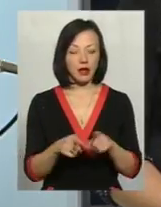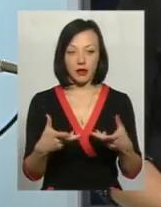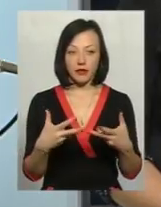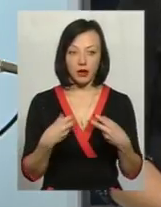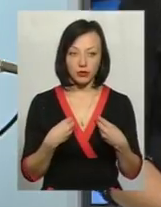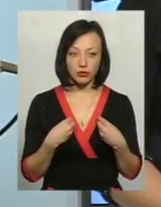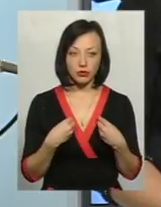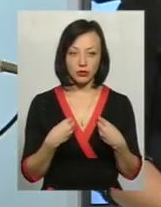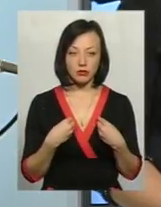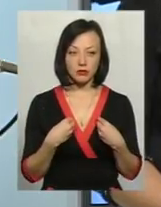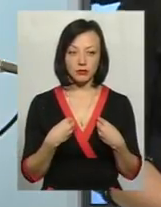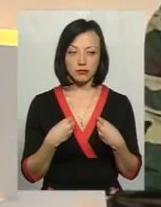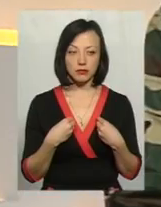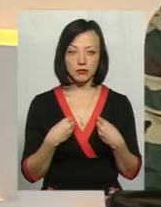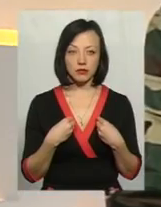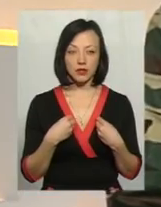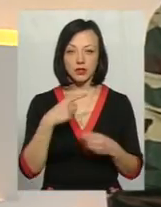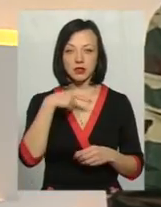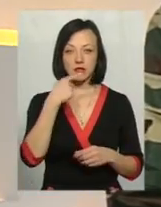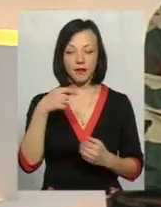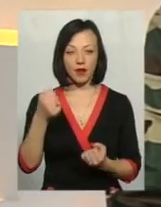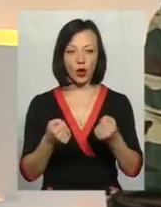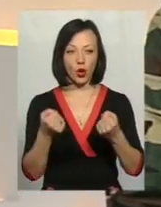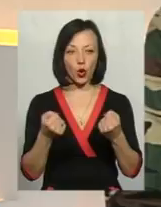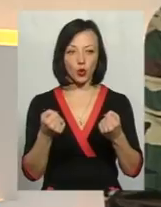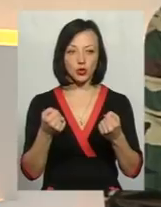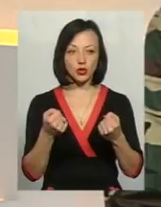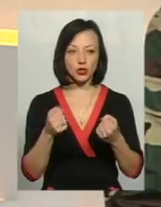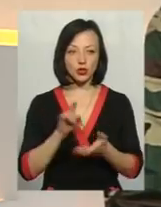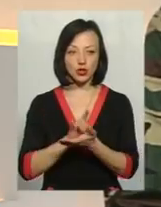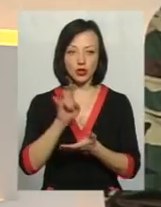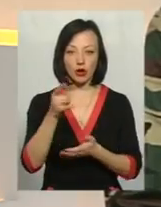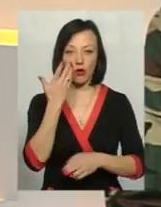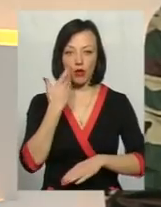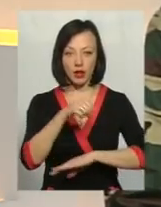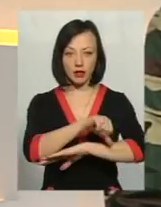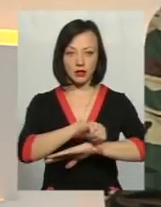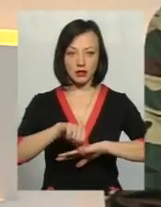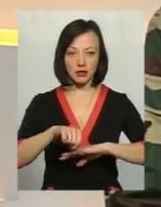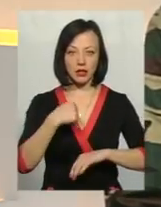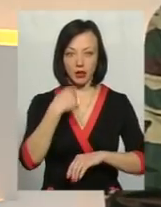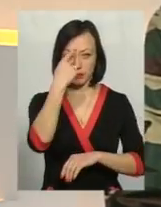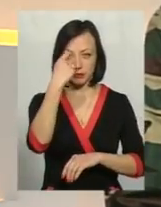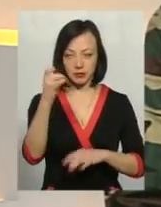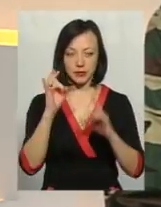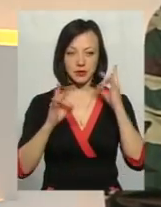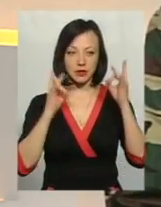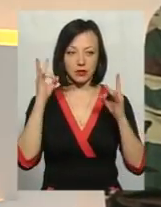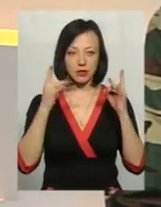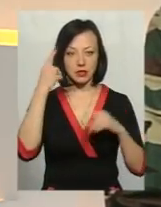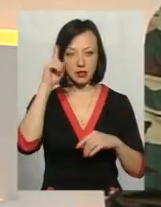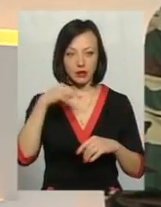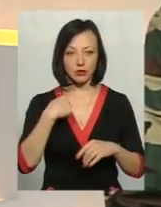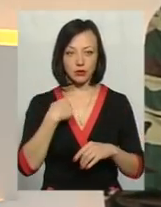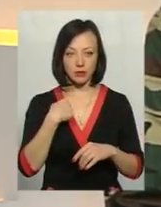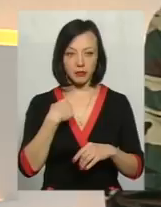летіли, сказав льотчик, що коли ми будемо перетинати границю з Афганістаном, я дам сирену, щоб ми вже знали, що ми летимо